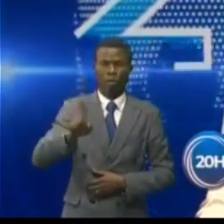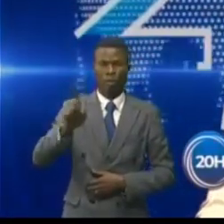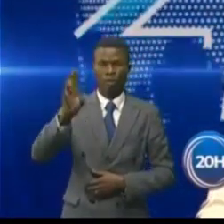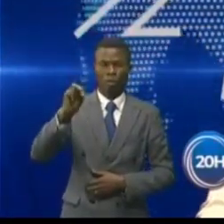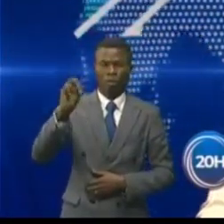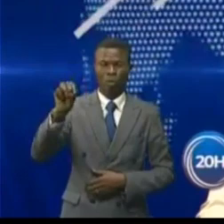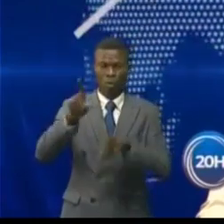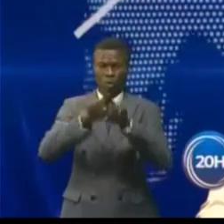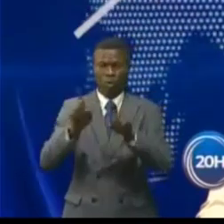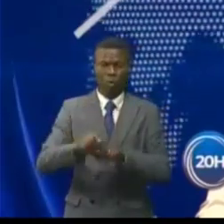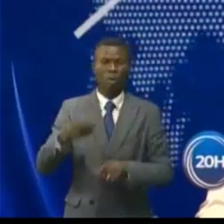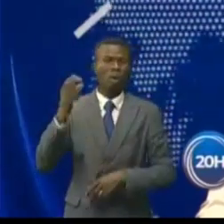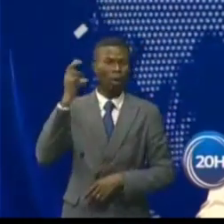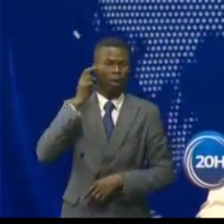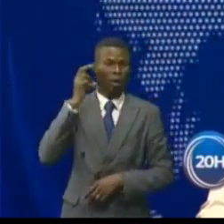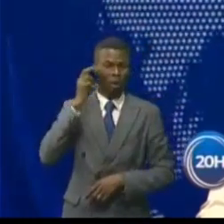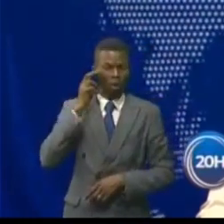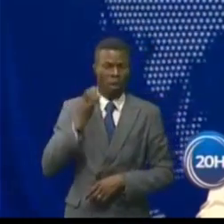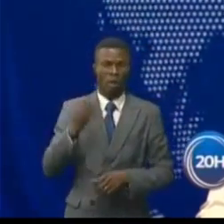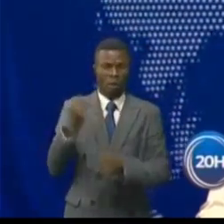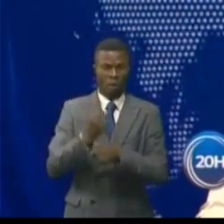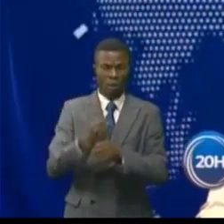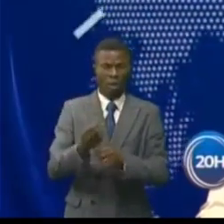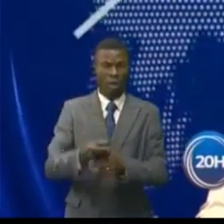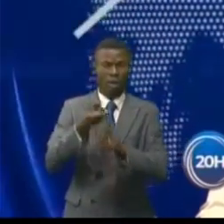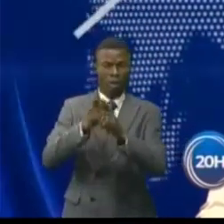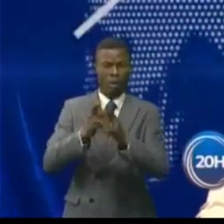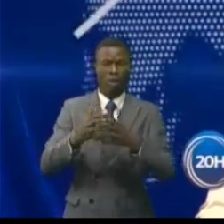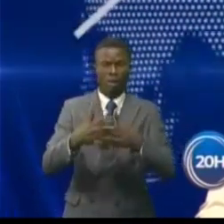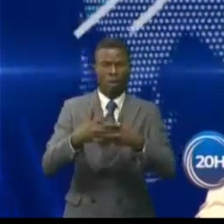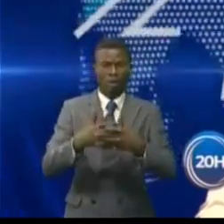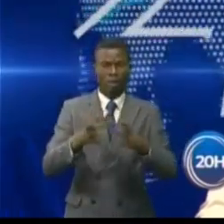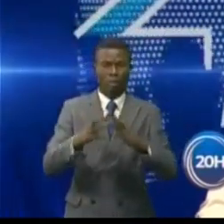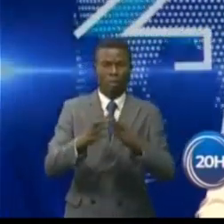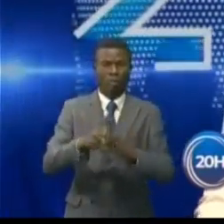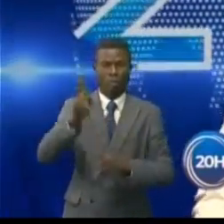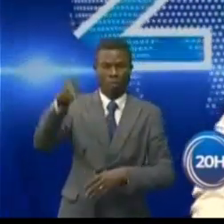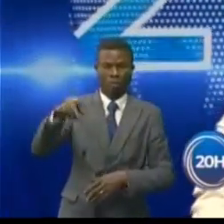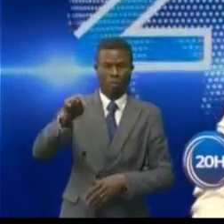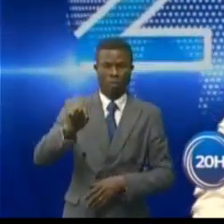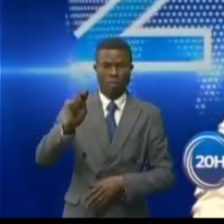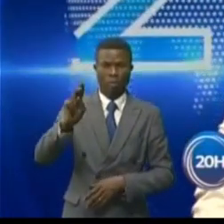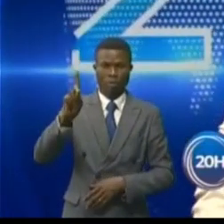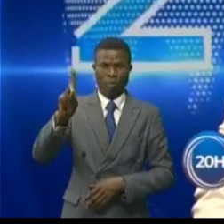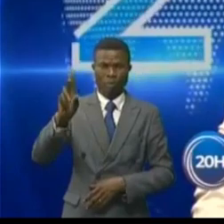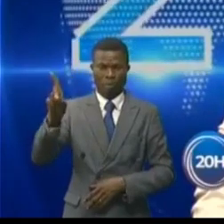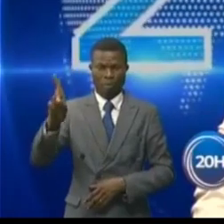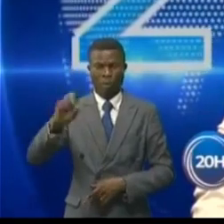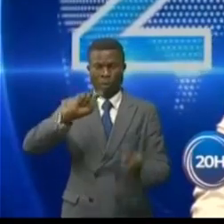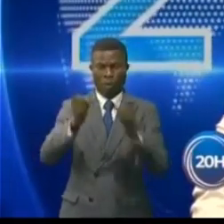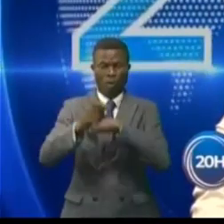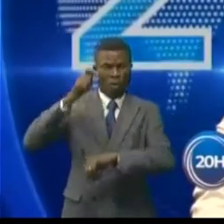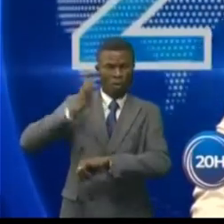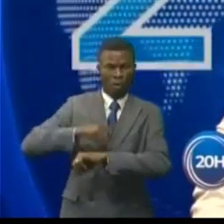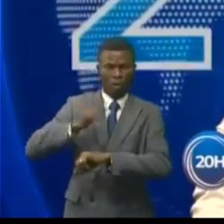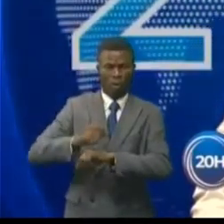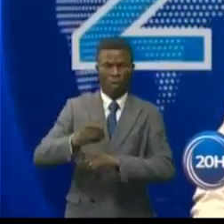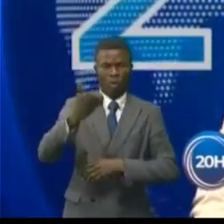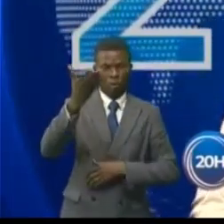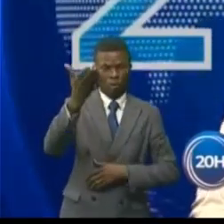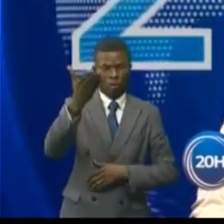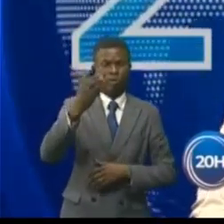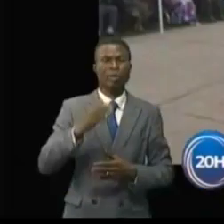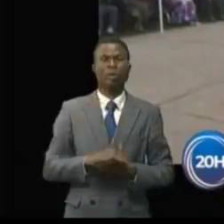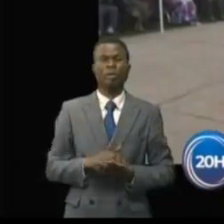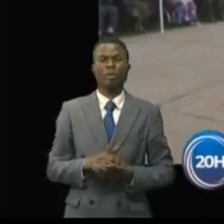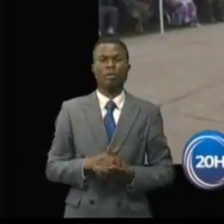Kananga au Kasaï central. Une action réalisée grâce au partenariat avec le PNUD dans le cadre de la réforme de la justice. Joseph Oscar